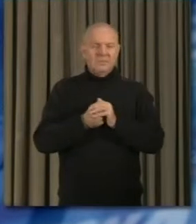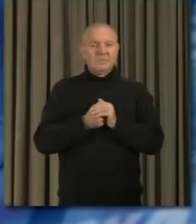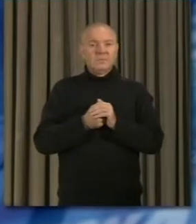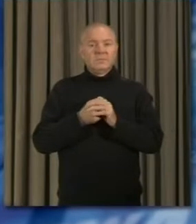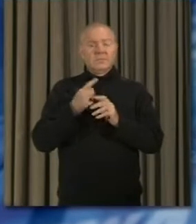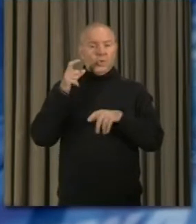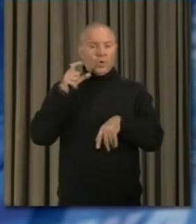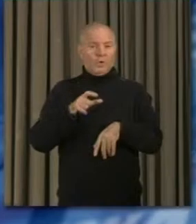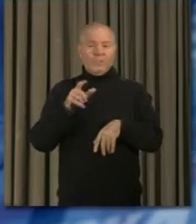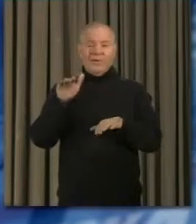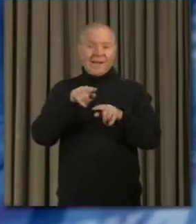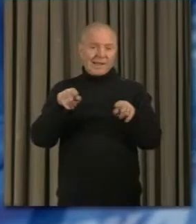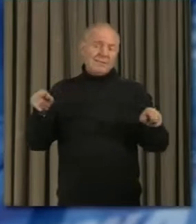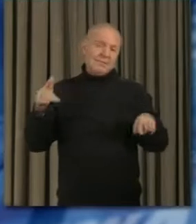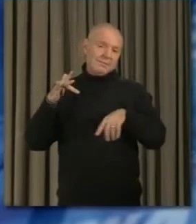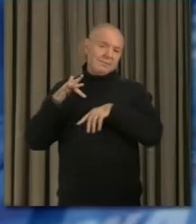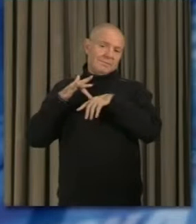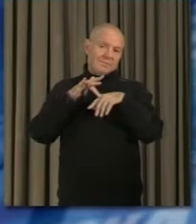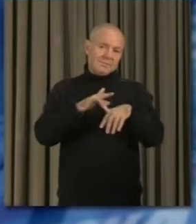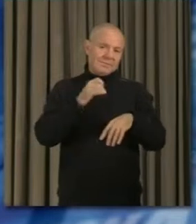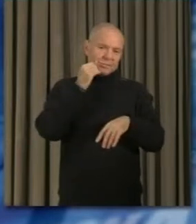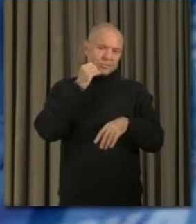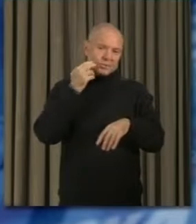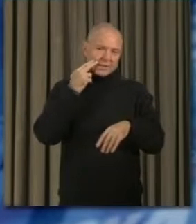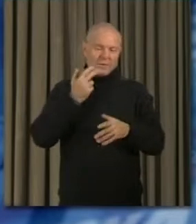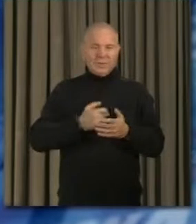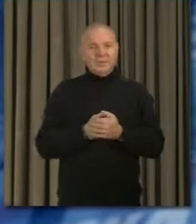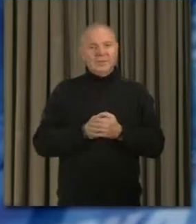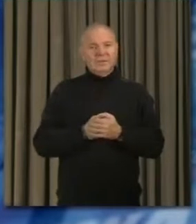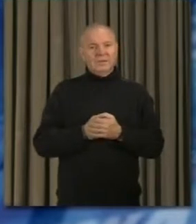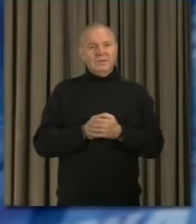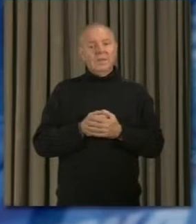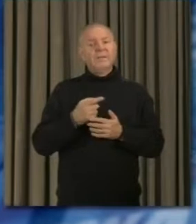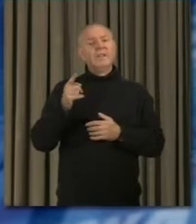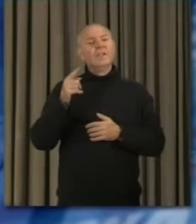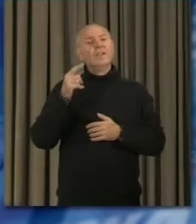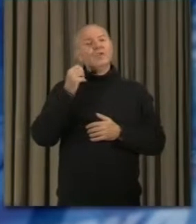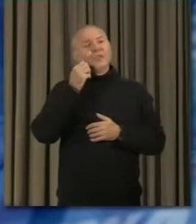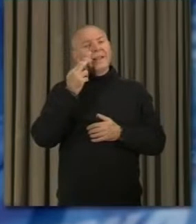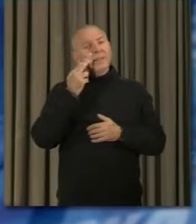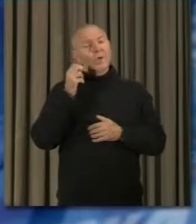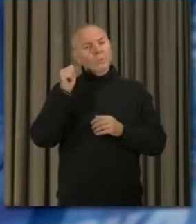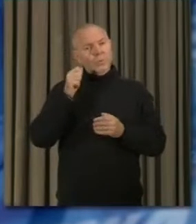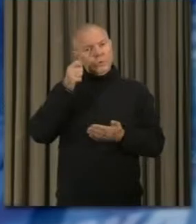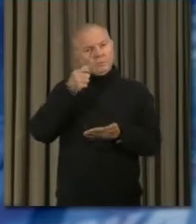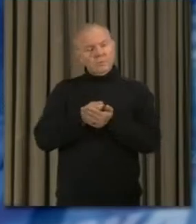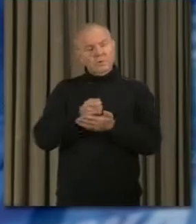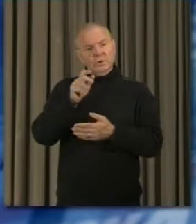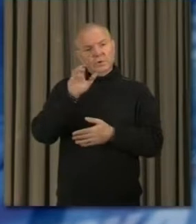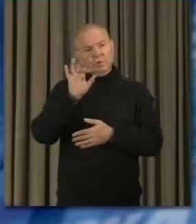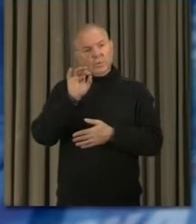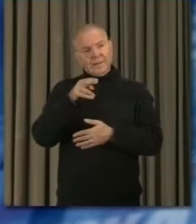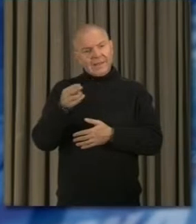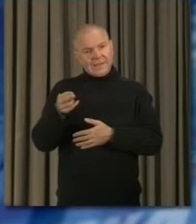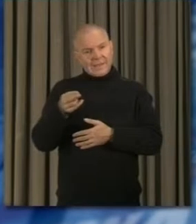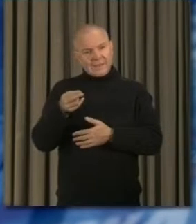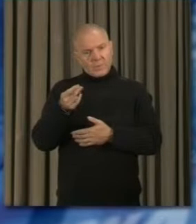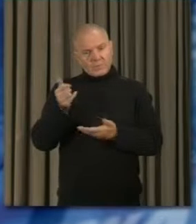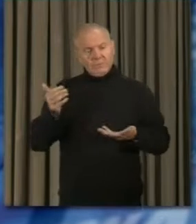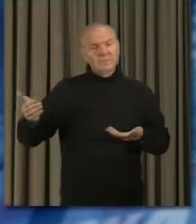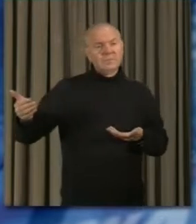accompagnati nei loro acquisti da adulti i genitori potranno invece acquistare la tessera al prezzo di 50 euro l'associazione